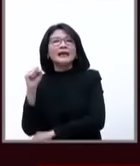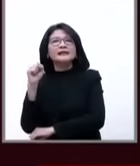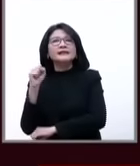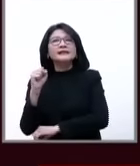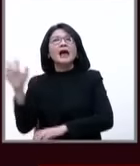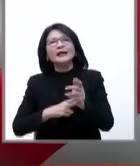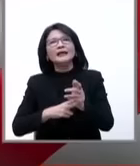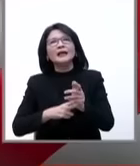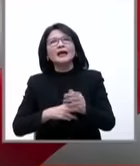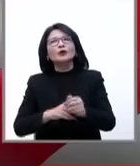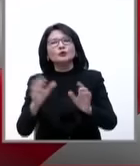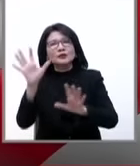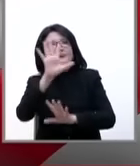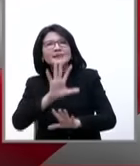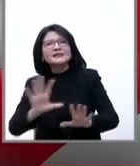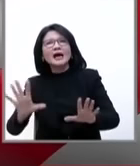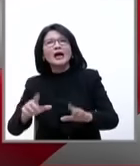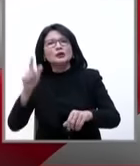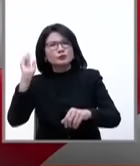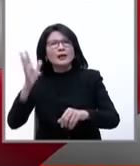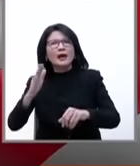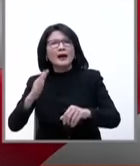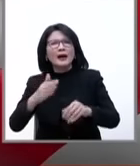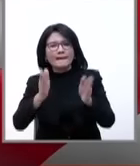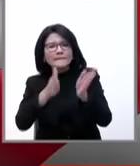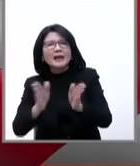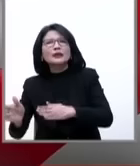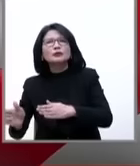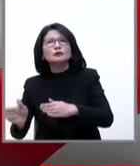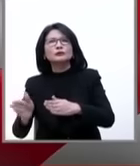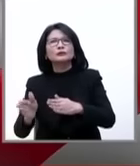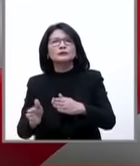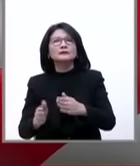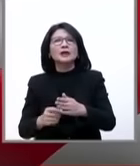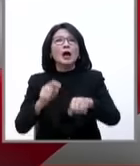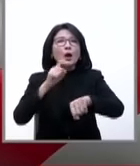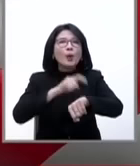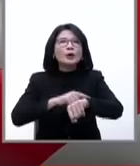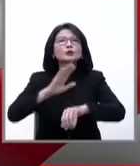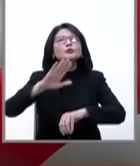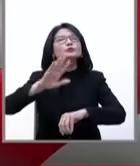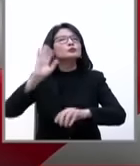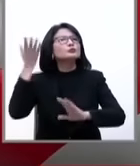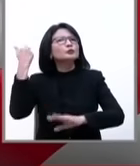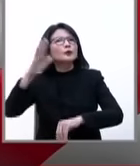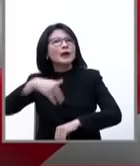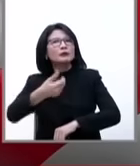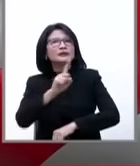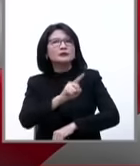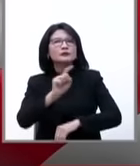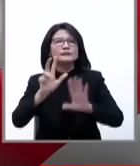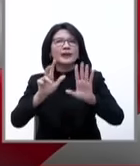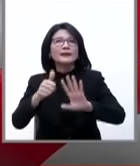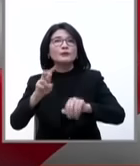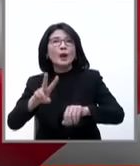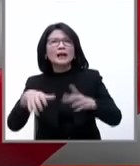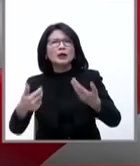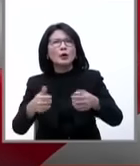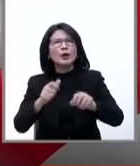ikut dengan standar-standar internasional? Atau misalnya akan bersikukuh dengan keyakinannya sendiri tapi